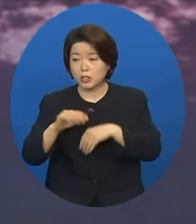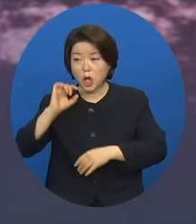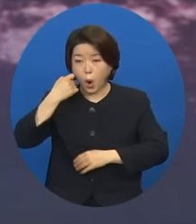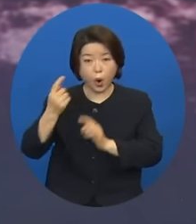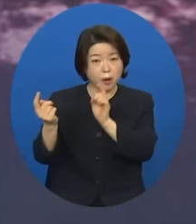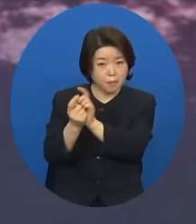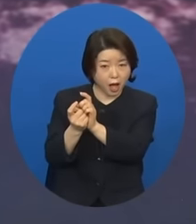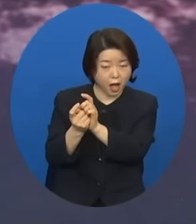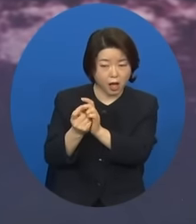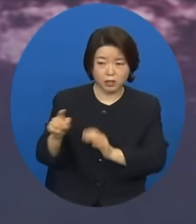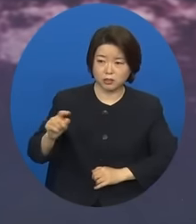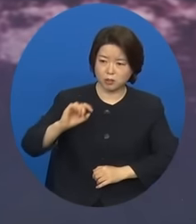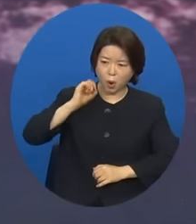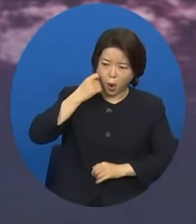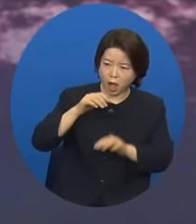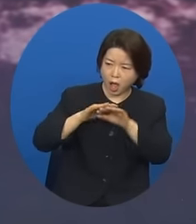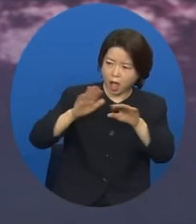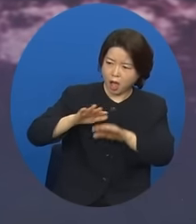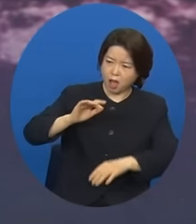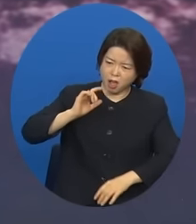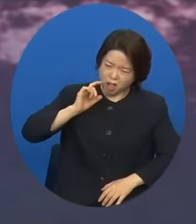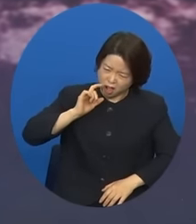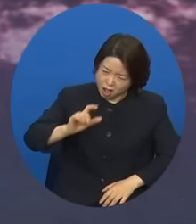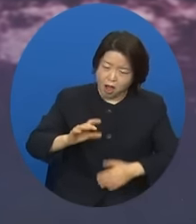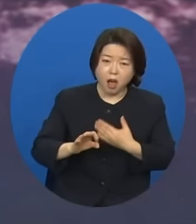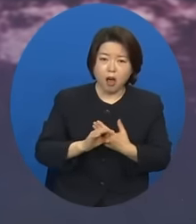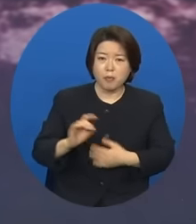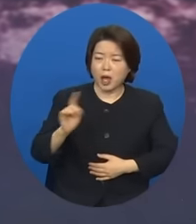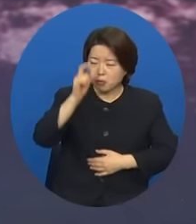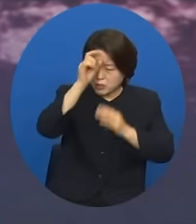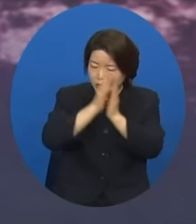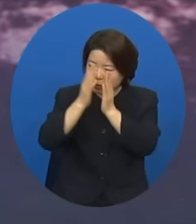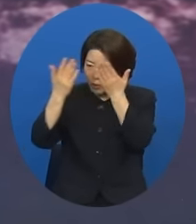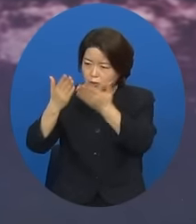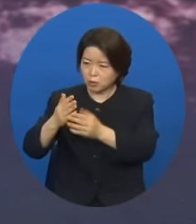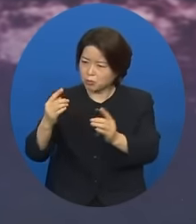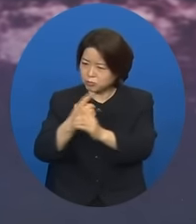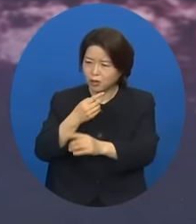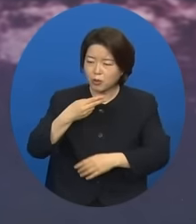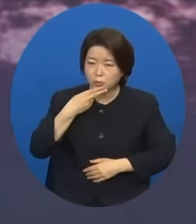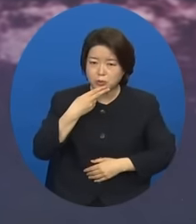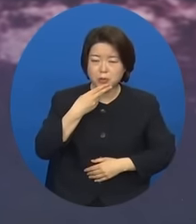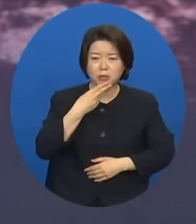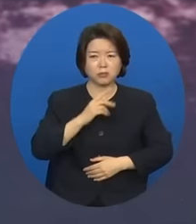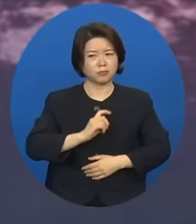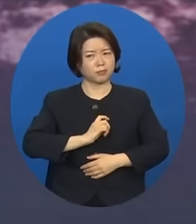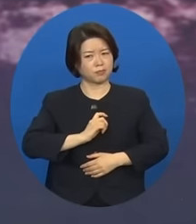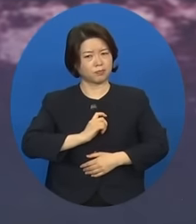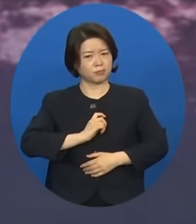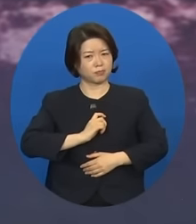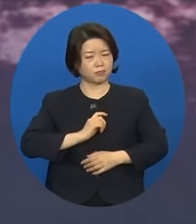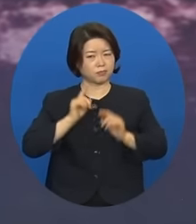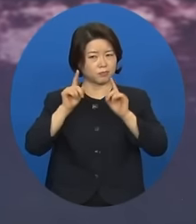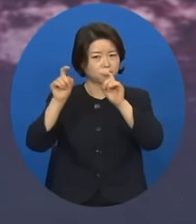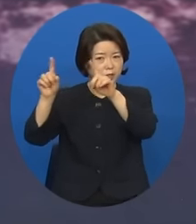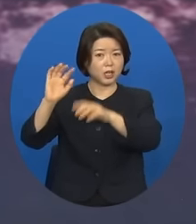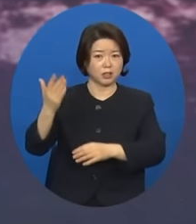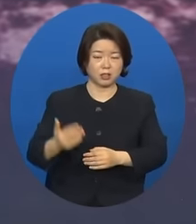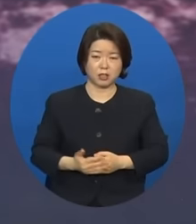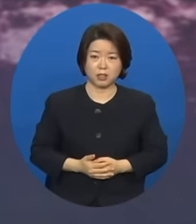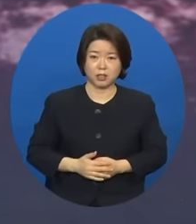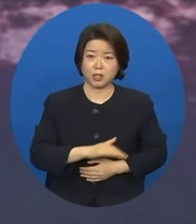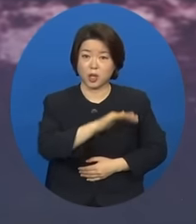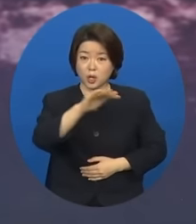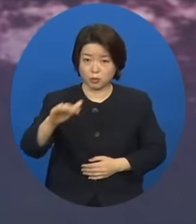또 그 어려움이 해결되지 않으면 아무리 기도에도 변화가 없으면 러분 그런 의구심 들지 않겠습니까 예를 들어서 여러분 우리가 다루지만